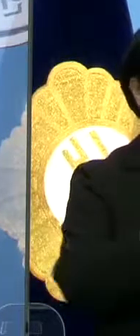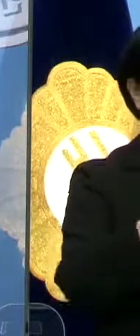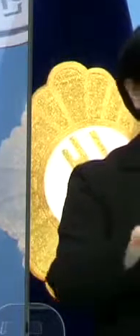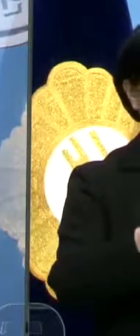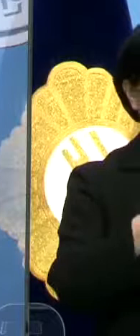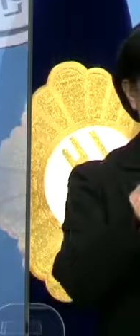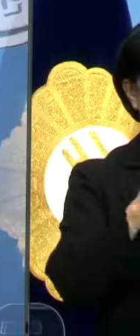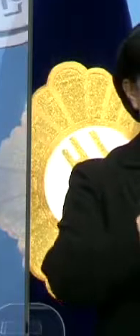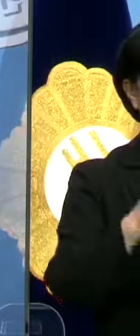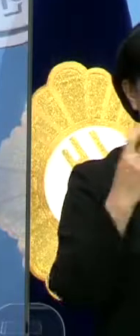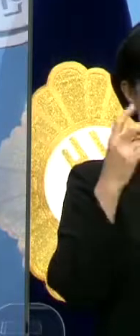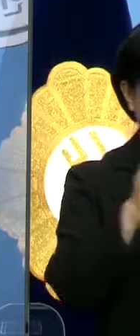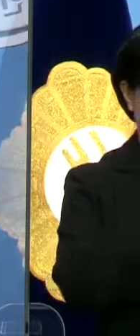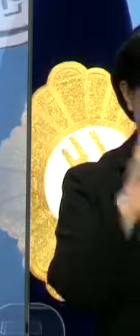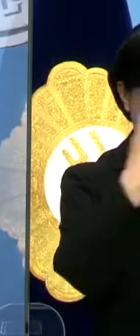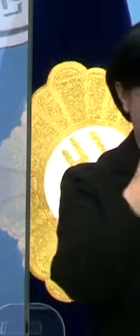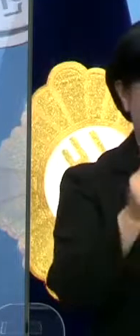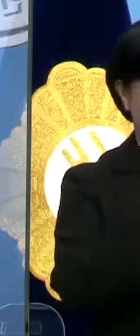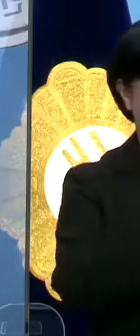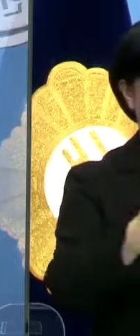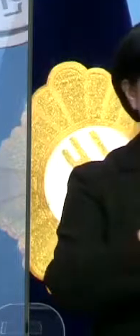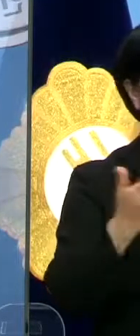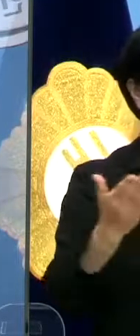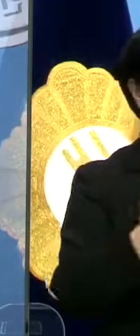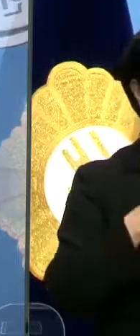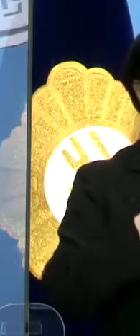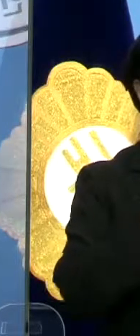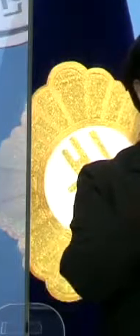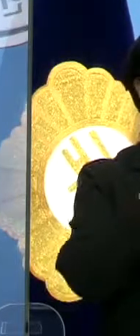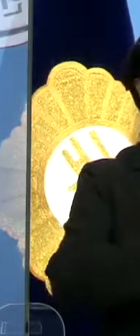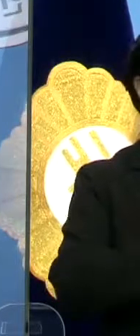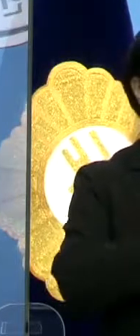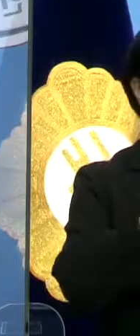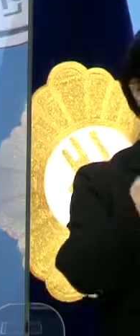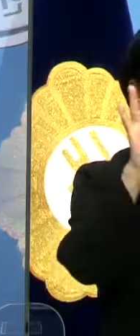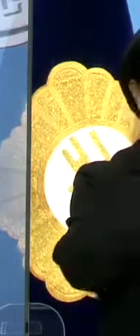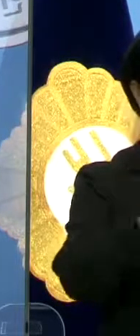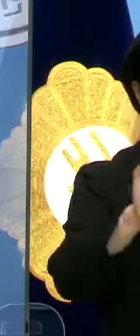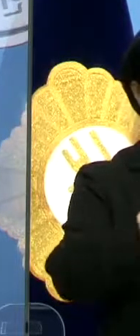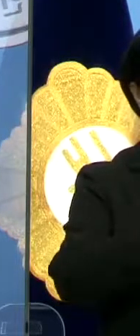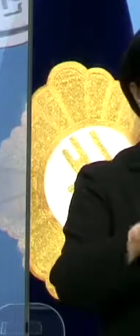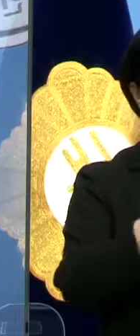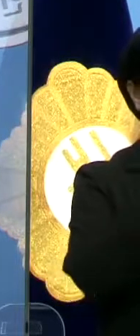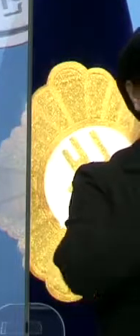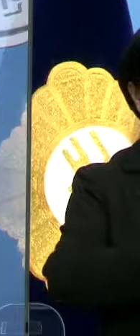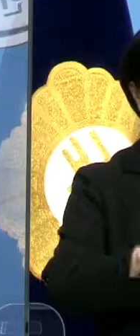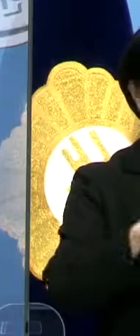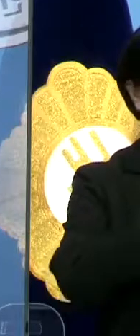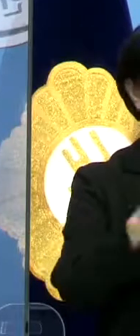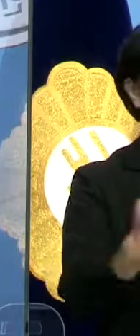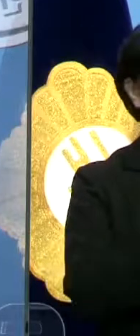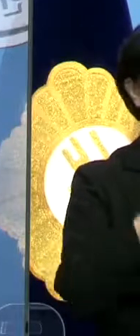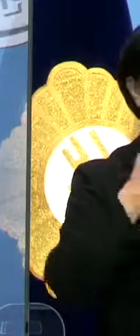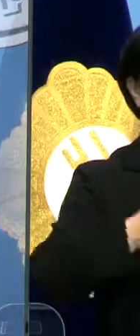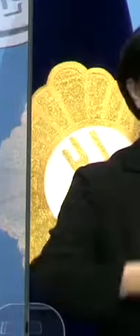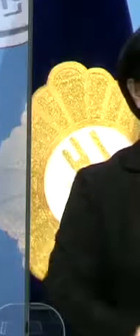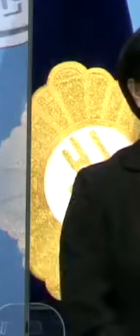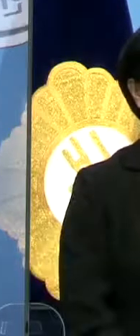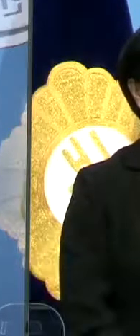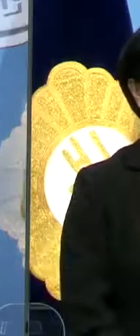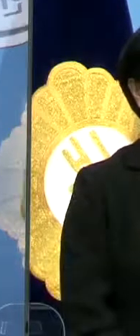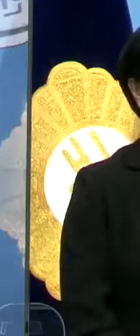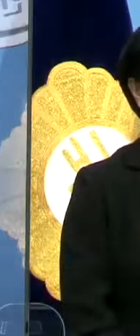실시하고 업무추진비 사용 과 공개에 관한 조례 제정 등 제도적인 대책 마련에 적극적으로 나설 것을 촉구한다